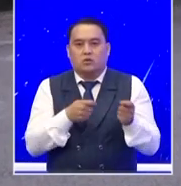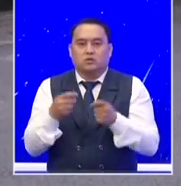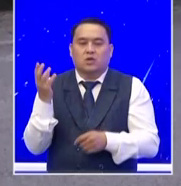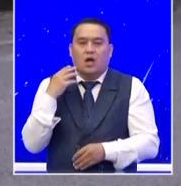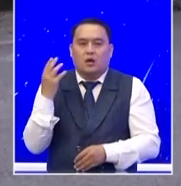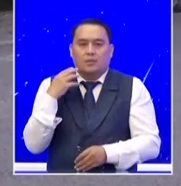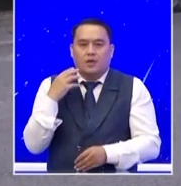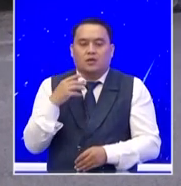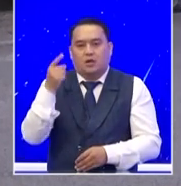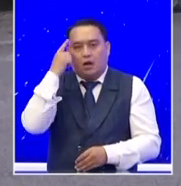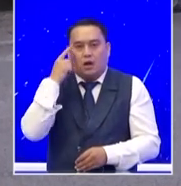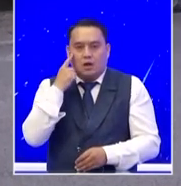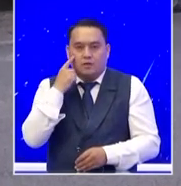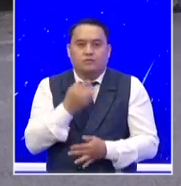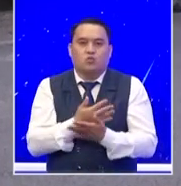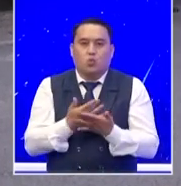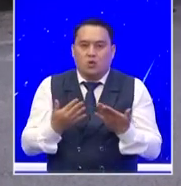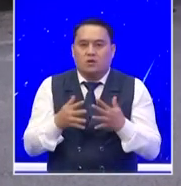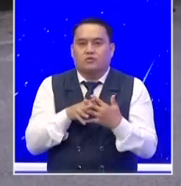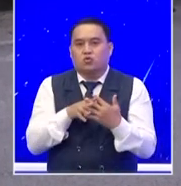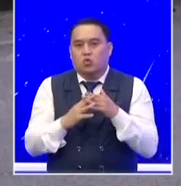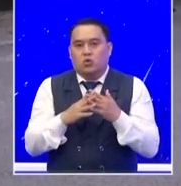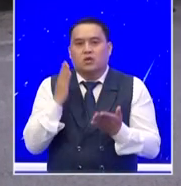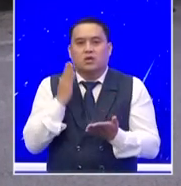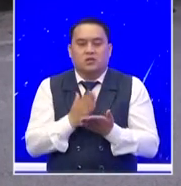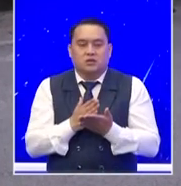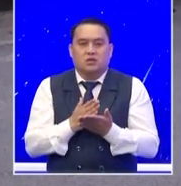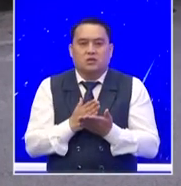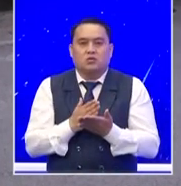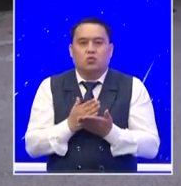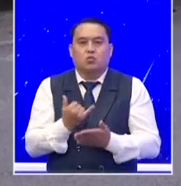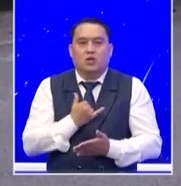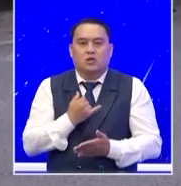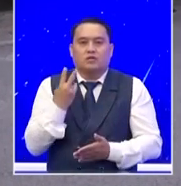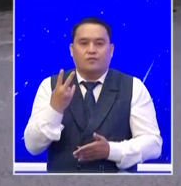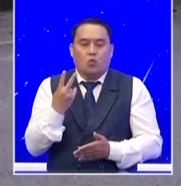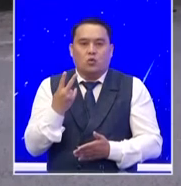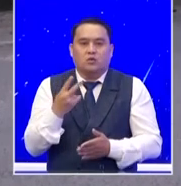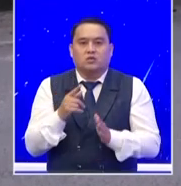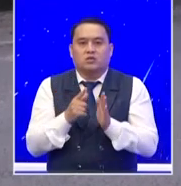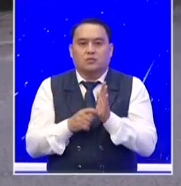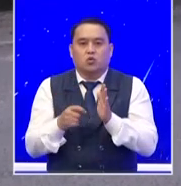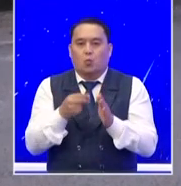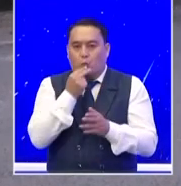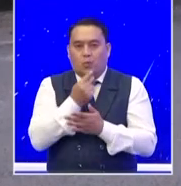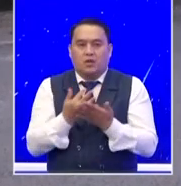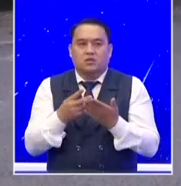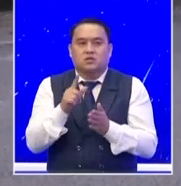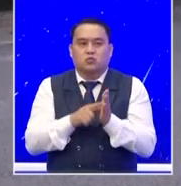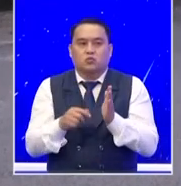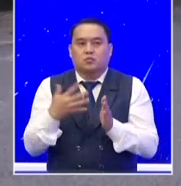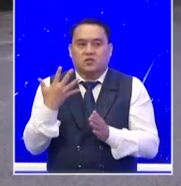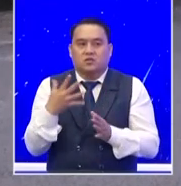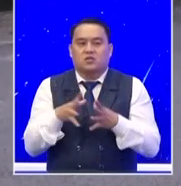Сарузек, Балпыкби и другие села. Да? Итого здесь у нас в двух фурах 700, на продуктов на